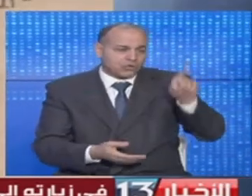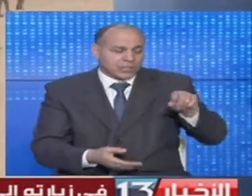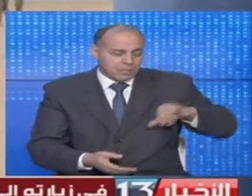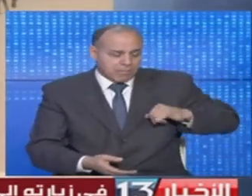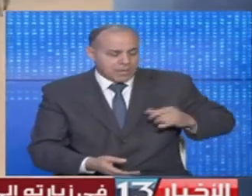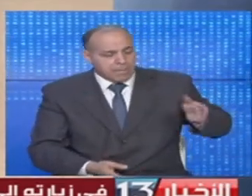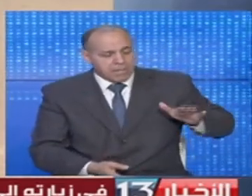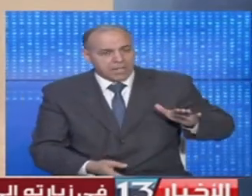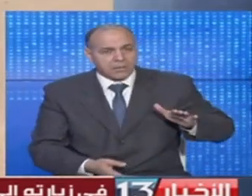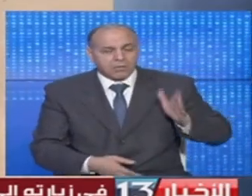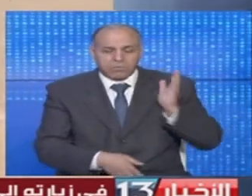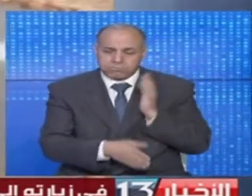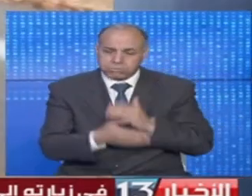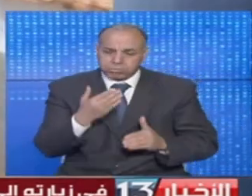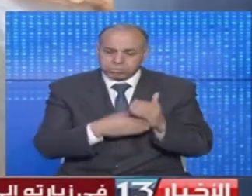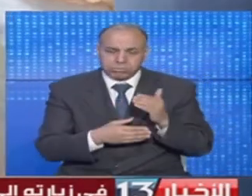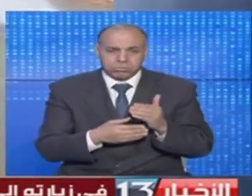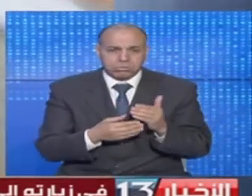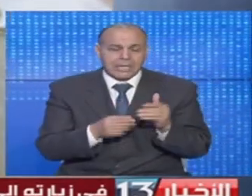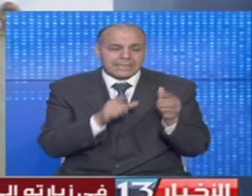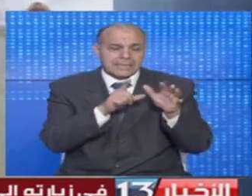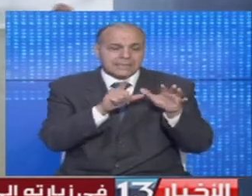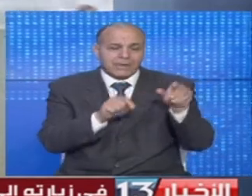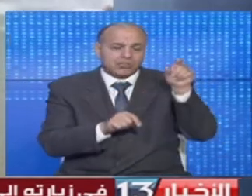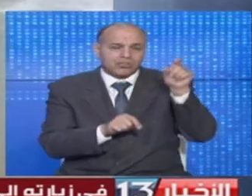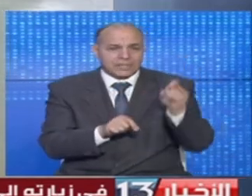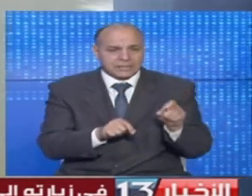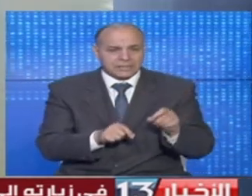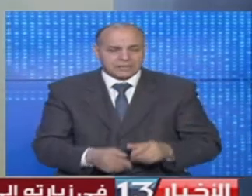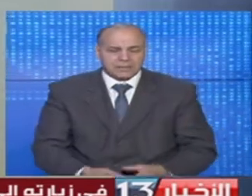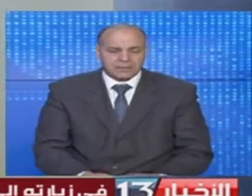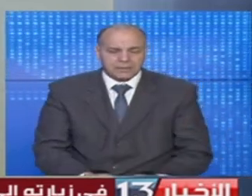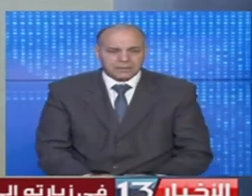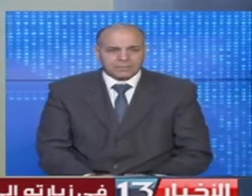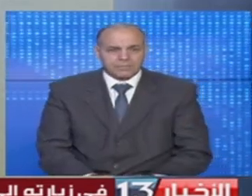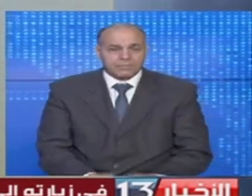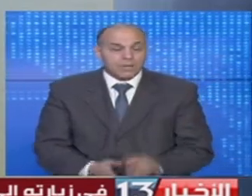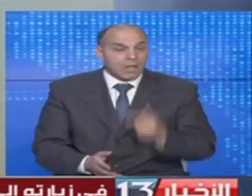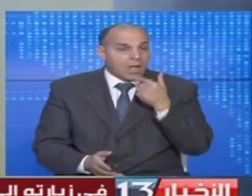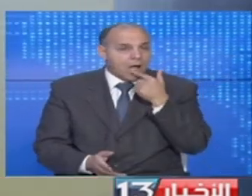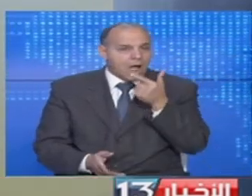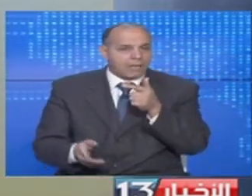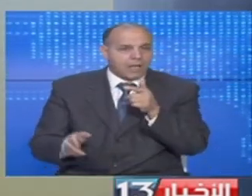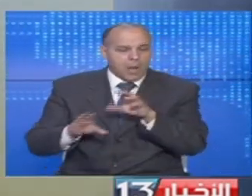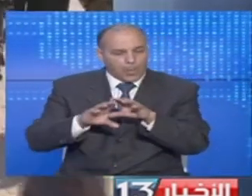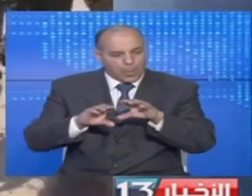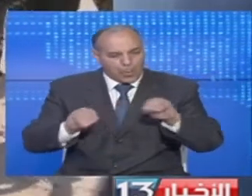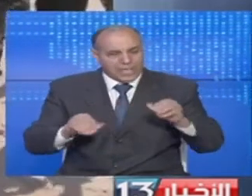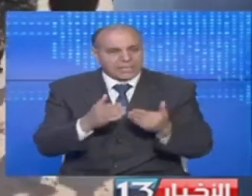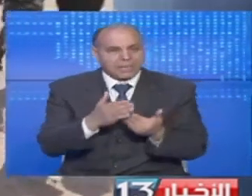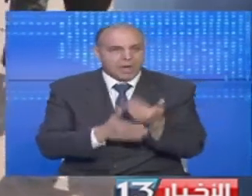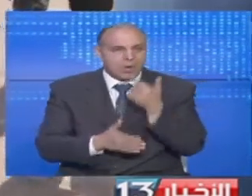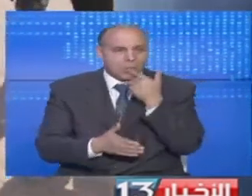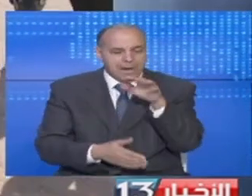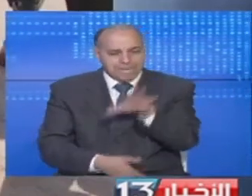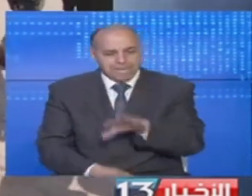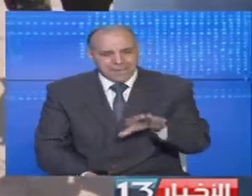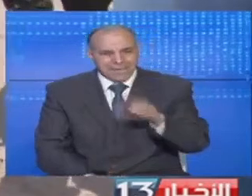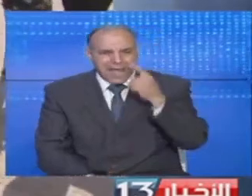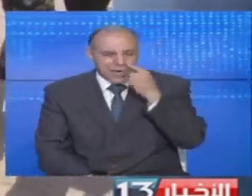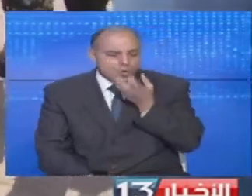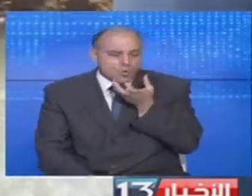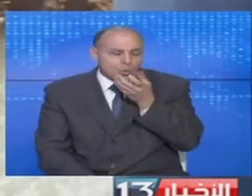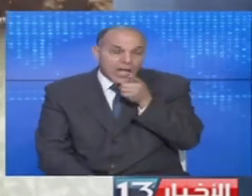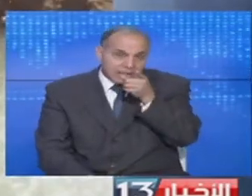شاب وإصابة 70 مواطنا آخرين. وقد عاد الهدوء صباح اليوم إلى منطقة العين